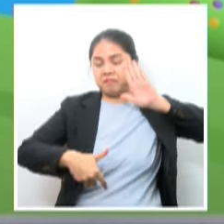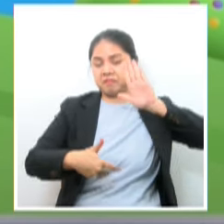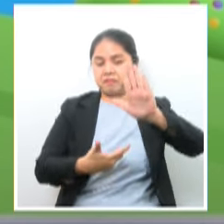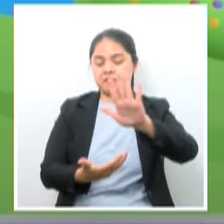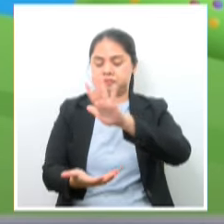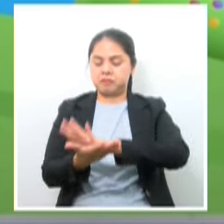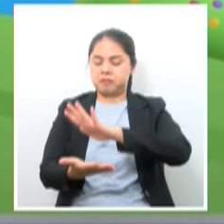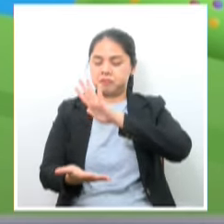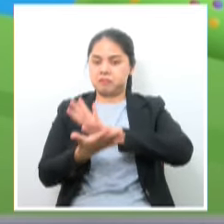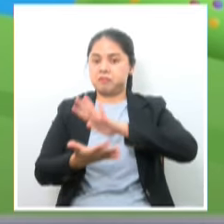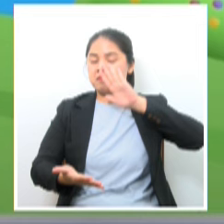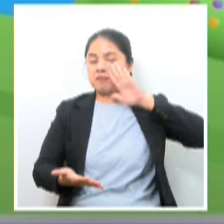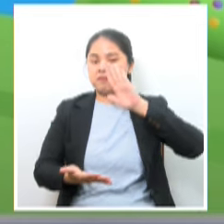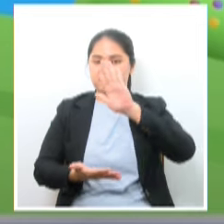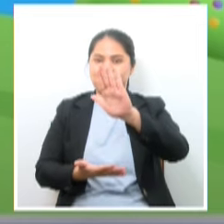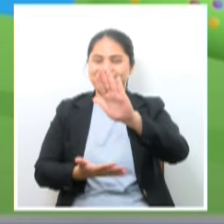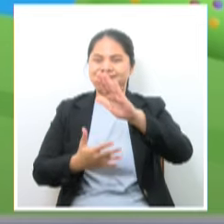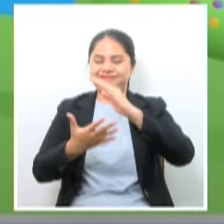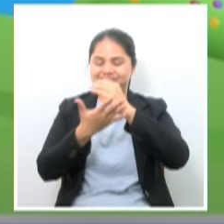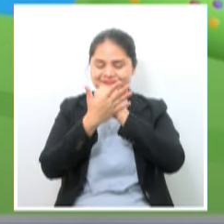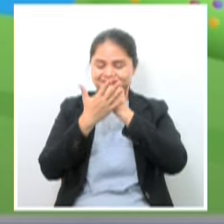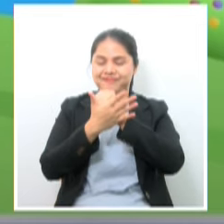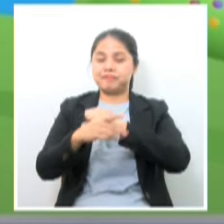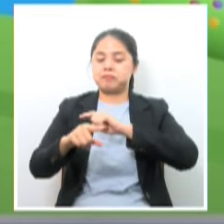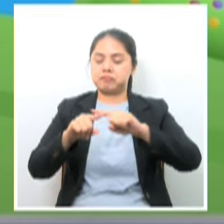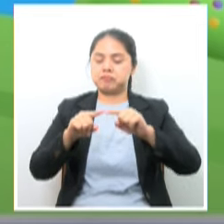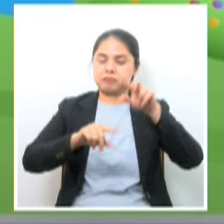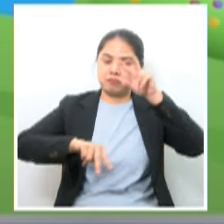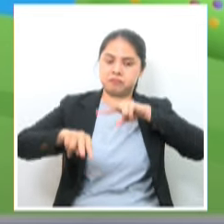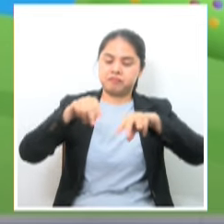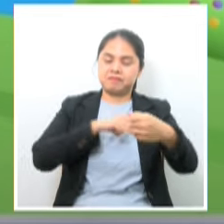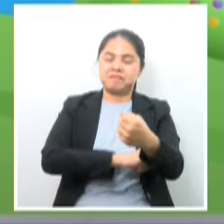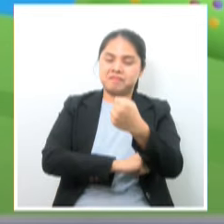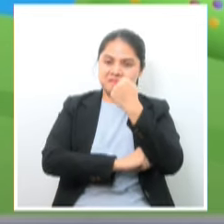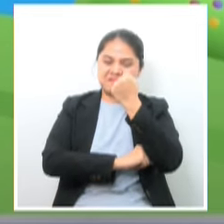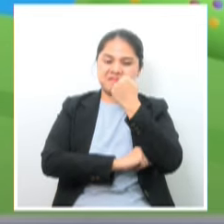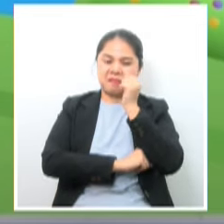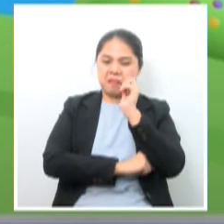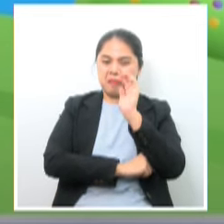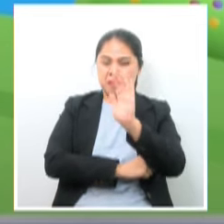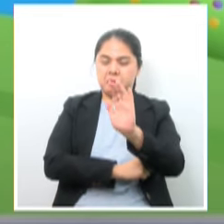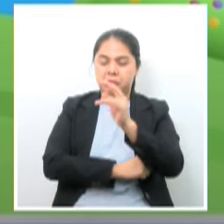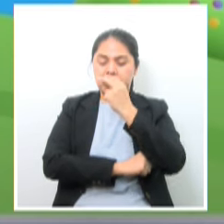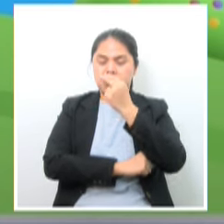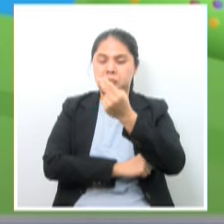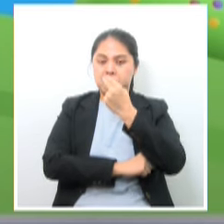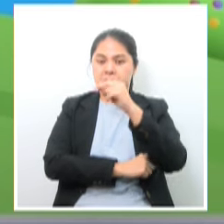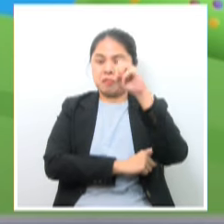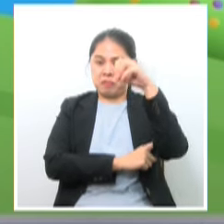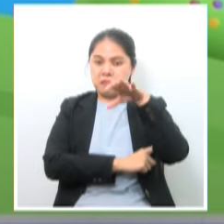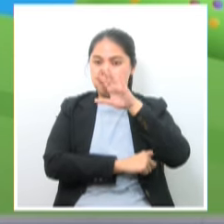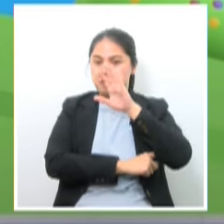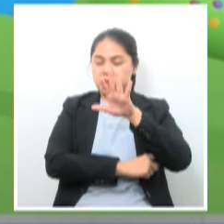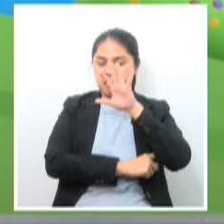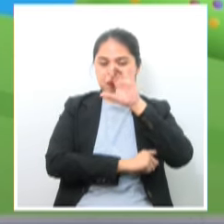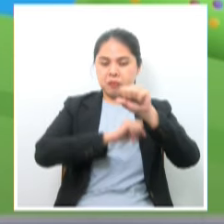โรงเรียนเองก็จะต้องเฝ้าระวังดูแลในเขตรอบรั้วโรงเรียนว่าจะต้องไม่มียาเสพติดไม่มีบุหรี่ไฟฟ้าเข้ามาในโรงเรียนต้องคอยสัง